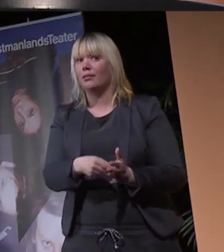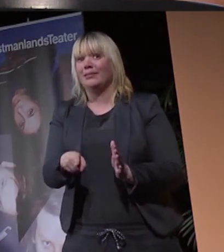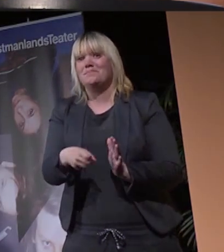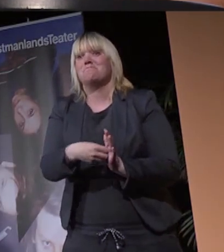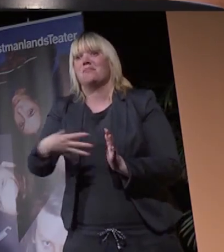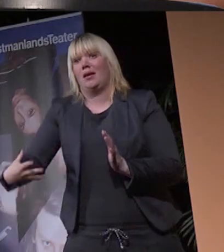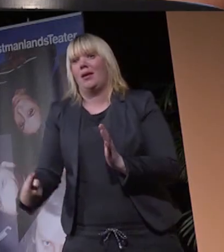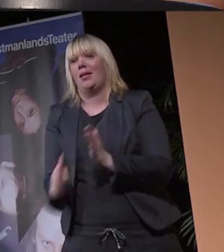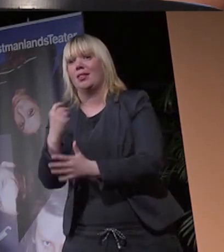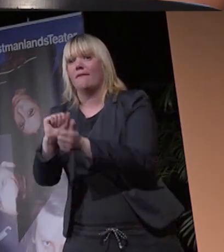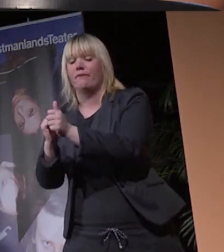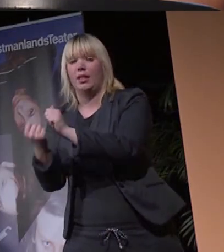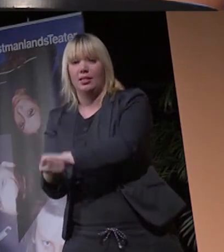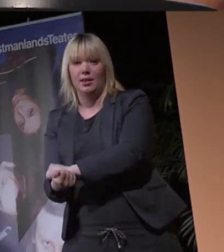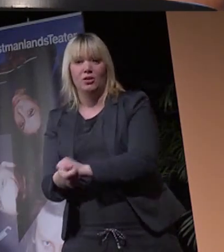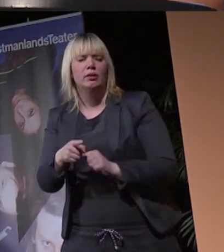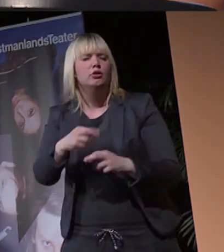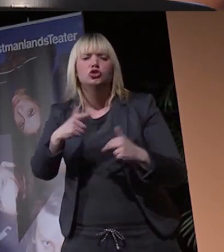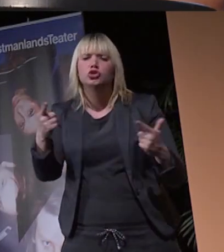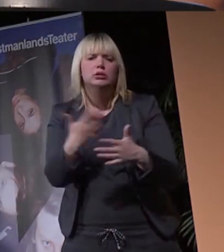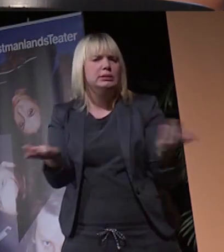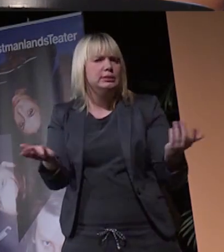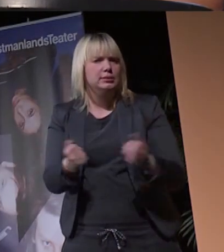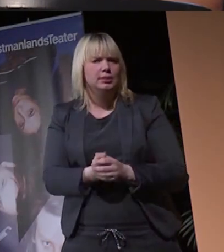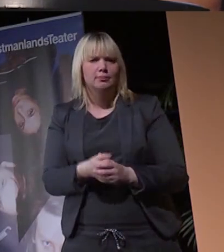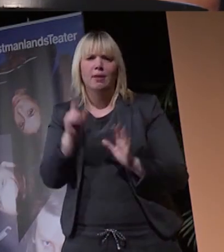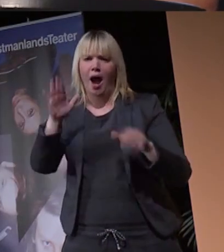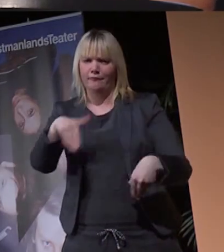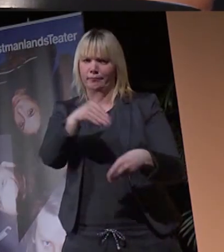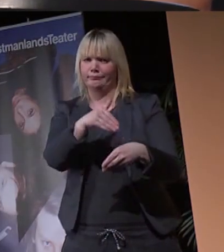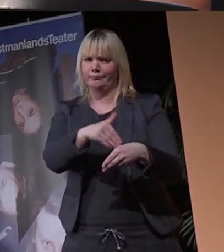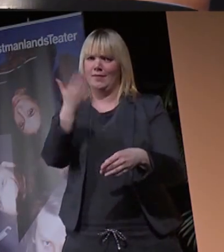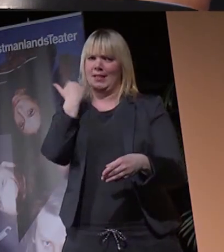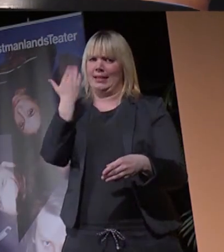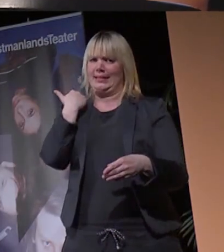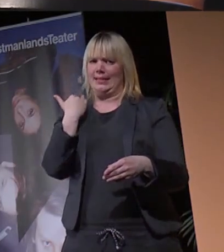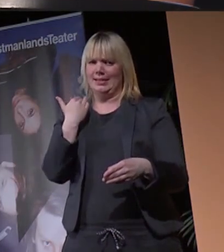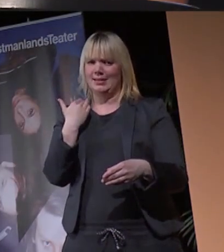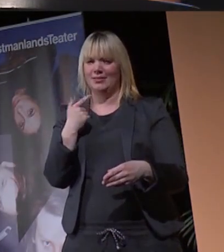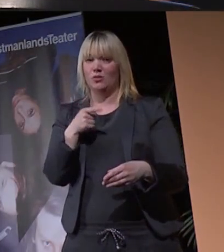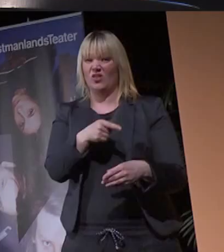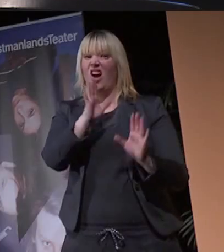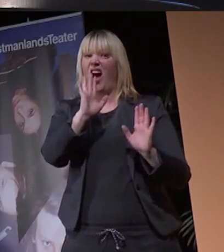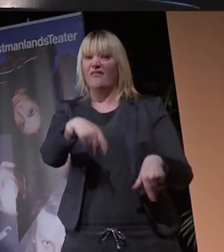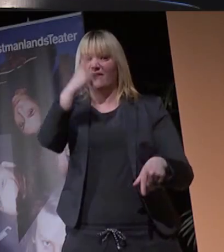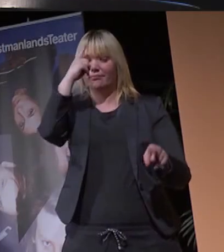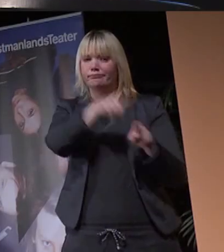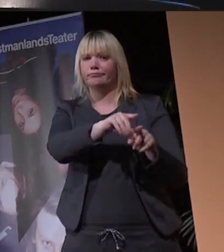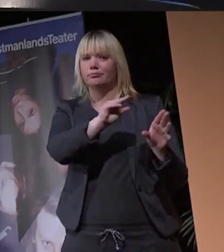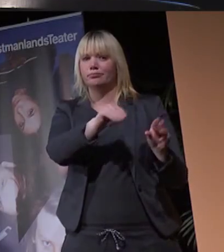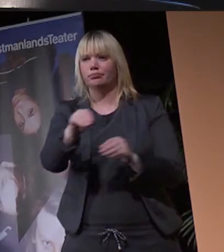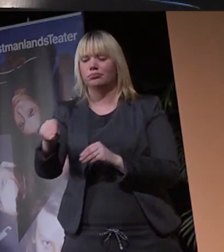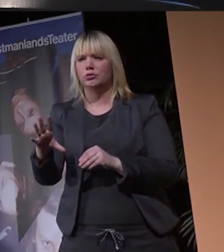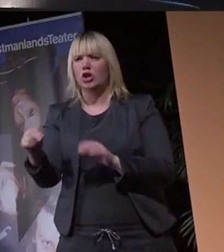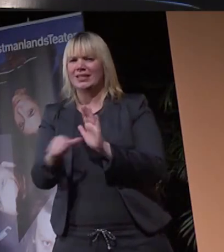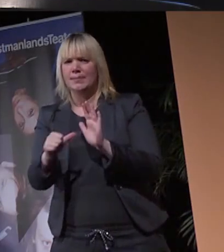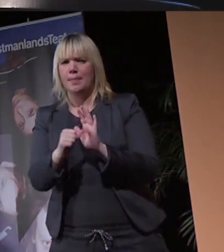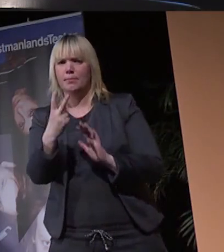som det kommer innebära kommer kunna göra stor skada. Mm. Finns det något sätt här som ni skulle kunna göra någonting för att hjälpa, att på något